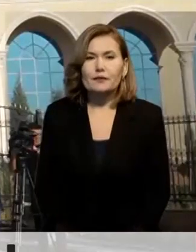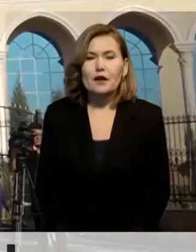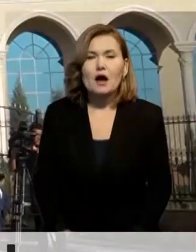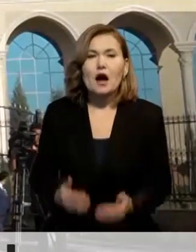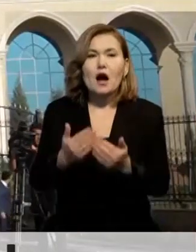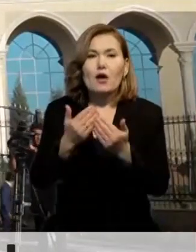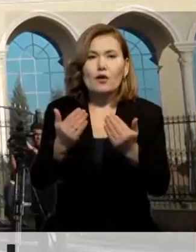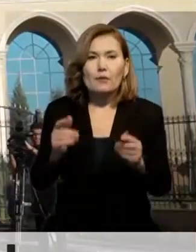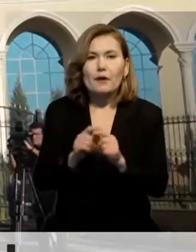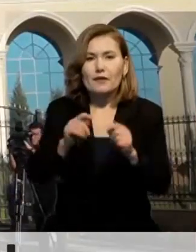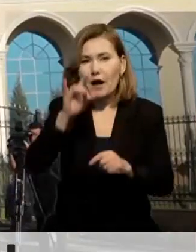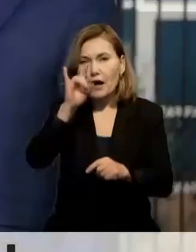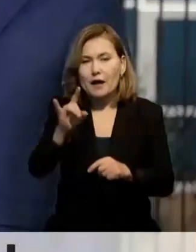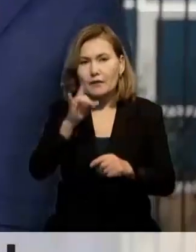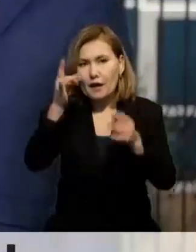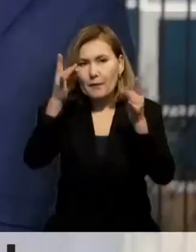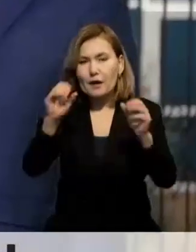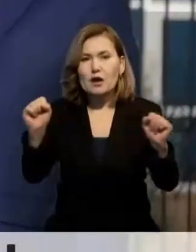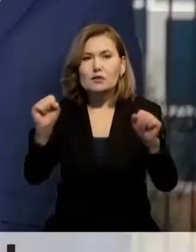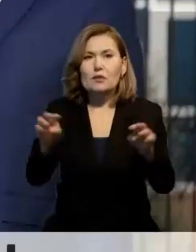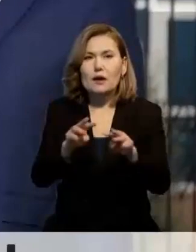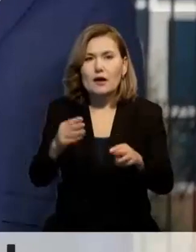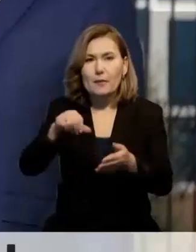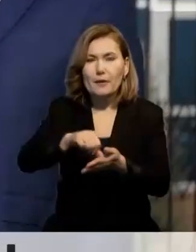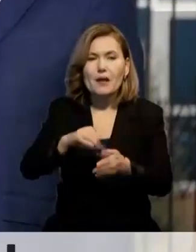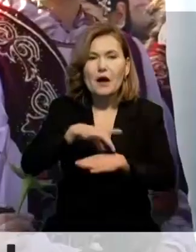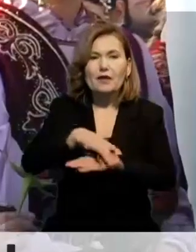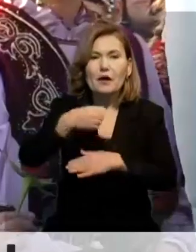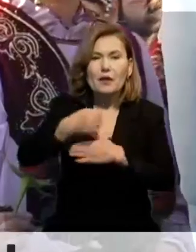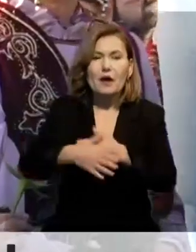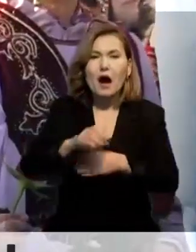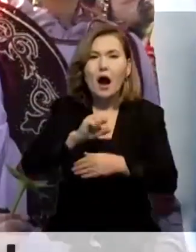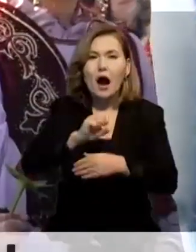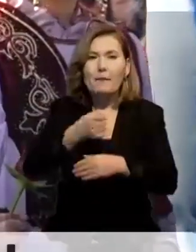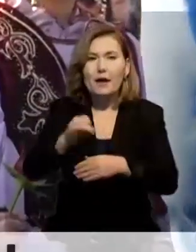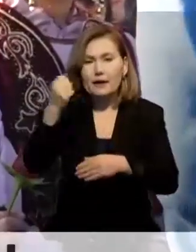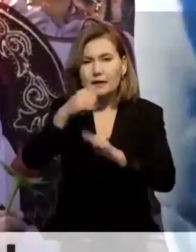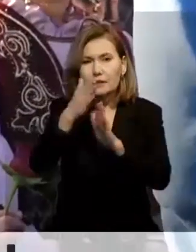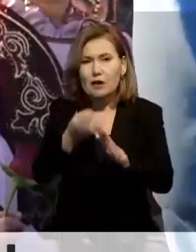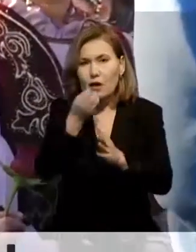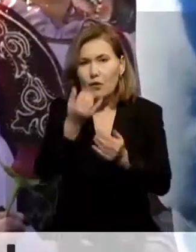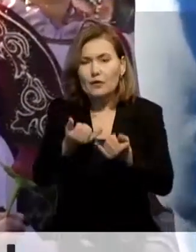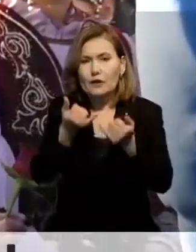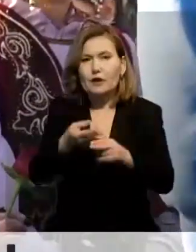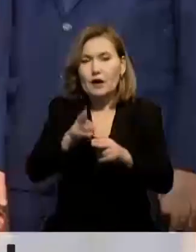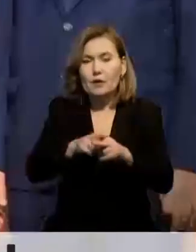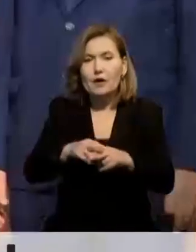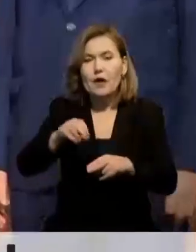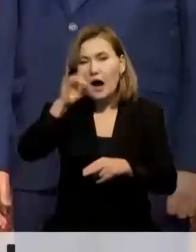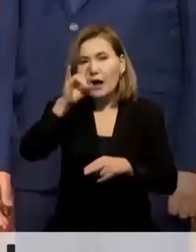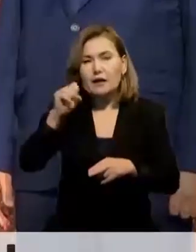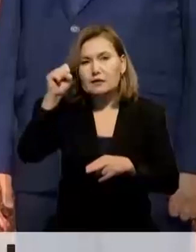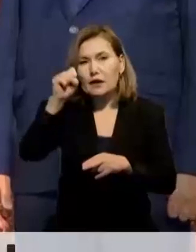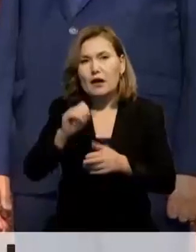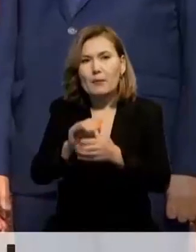Көрменің ашылу салтанатына Қазақстанның мәдениет және спорт министрі қатысып, Ташкент орталығындағы Абай ескерткішіне гүл шоқтарын қойды. Туысқан халықтың ұлы